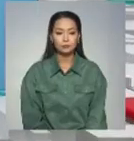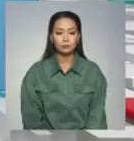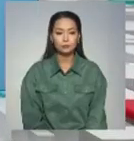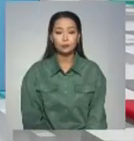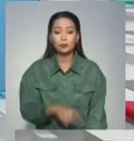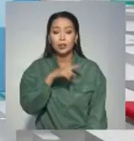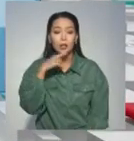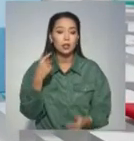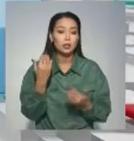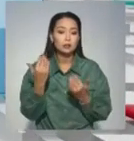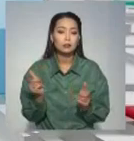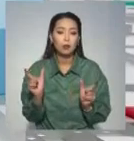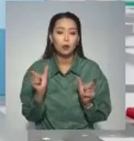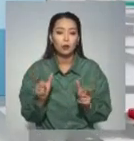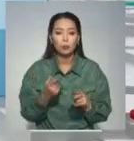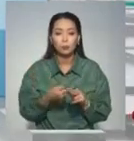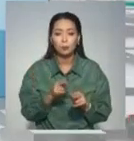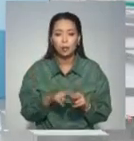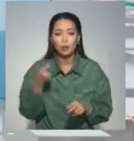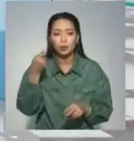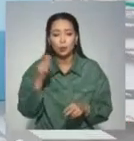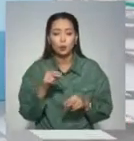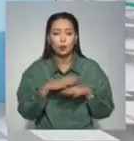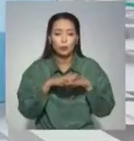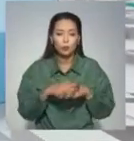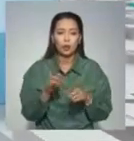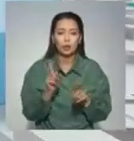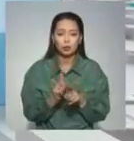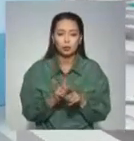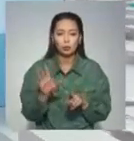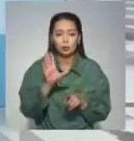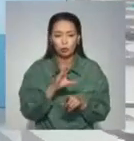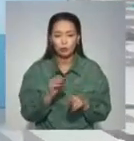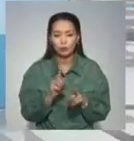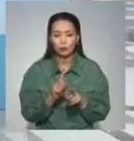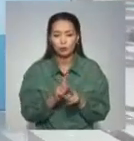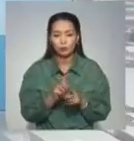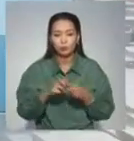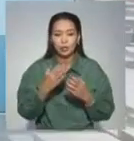Ресейге қарсы салынған санкциялар соғысты қаржыландыруда әлеуетін әлсірету мақсатын көздейді. Ресейге